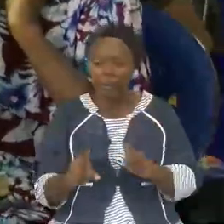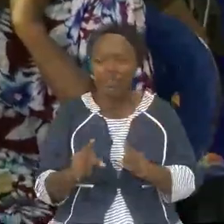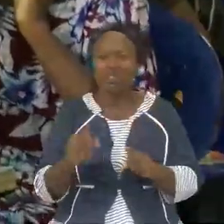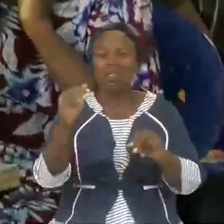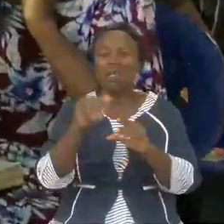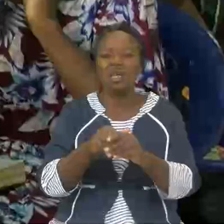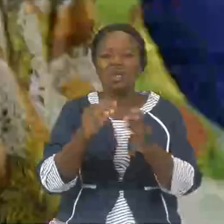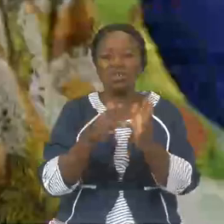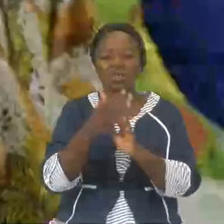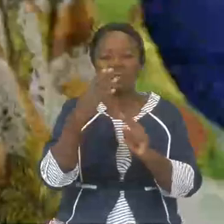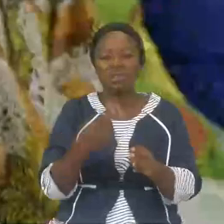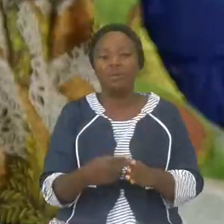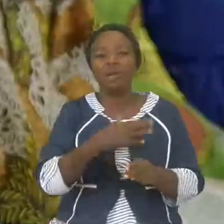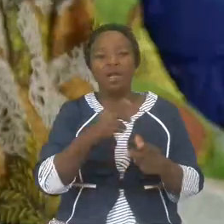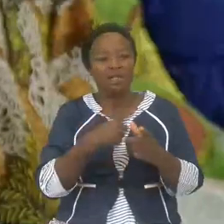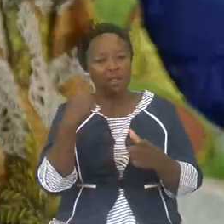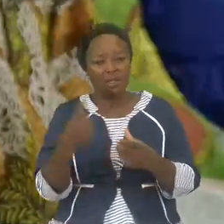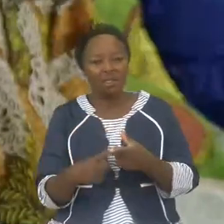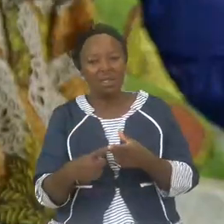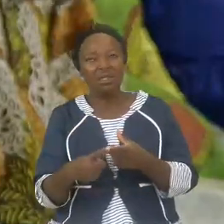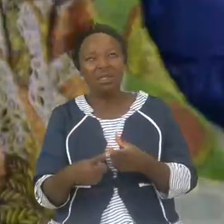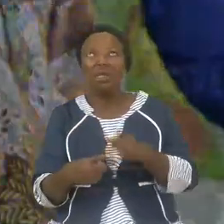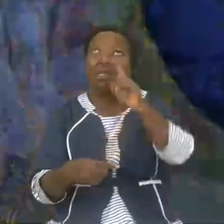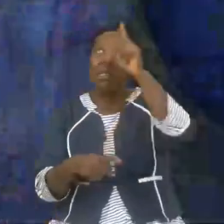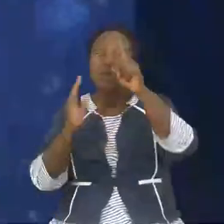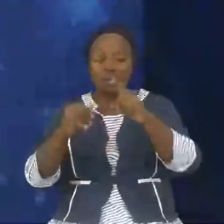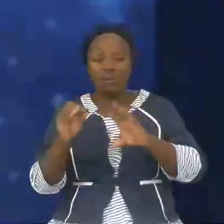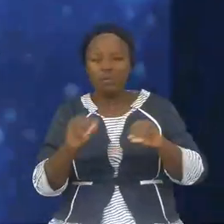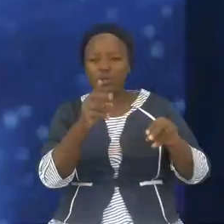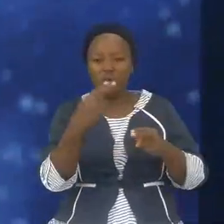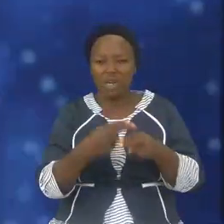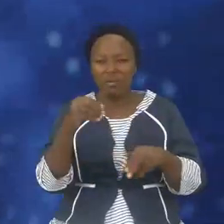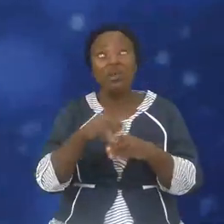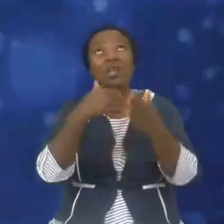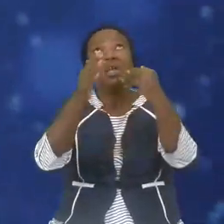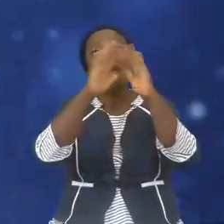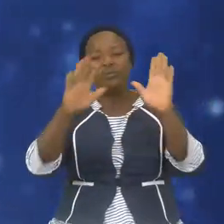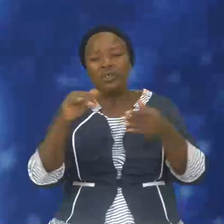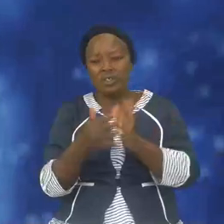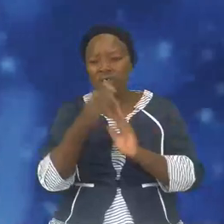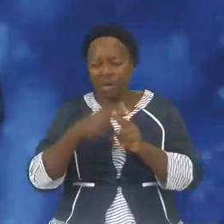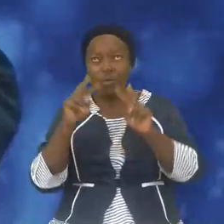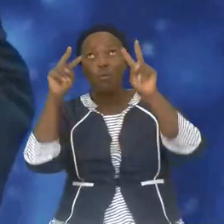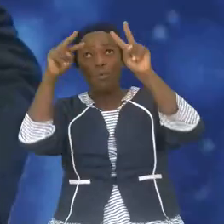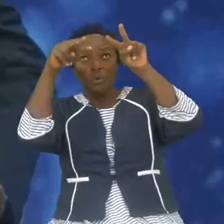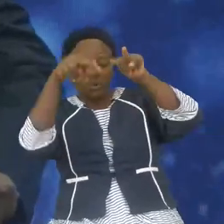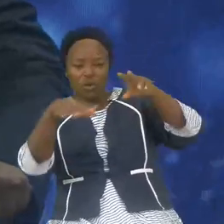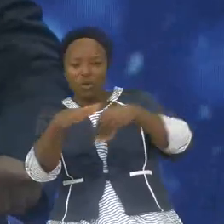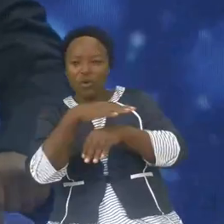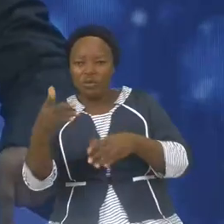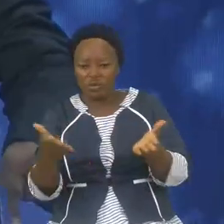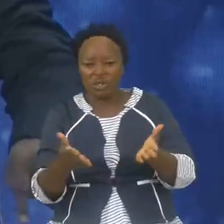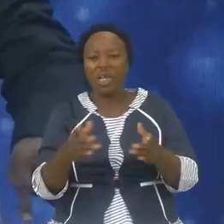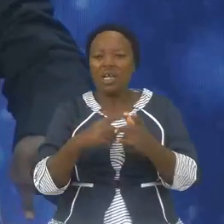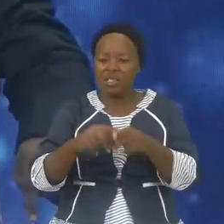personne transformée au nom de Jésus-Christ. Et puis, il va écrire ton nom au ciel. Il va veiller sur toi ici sur